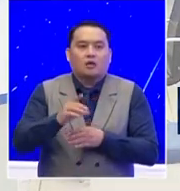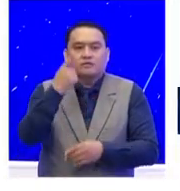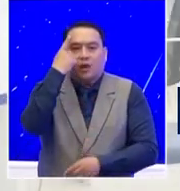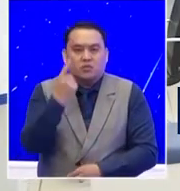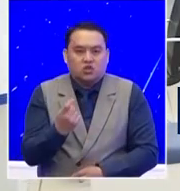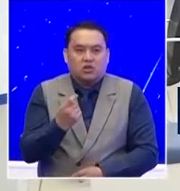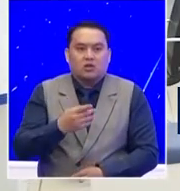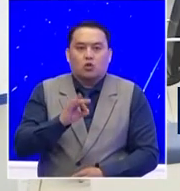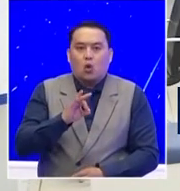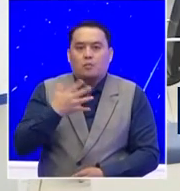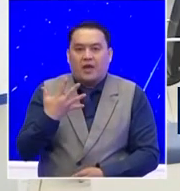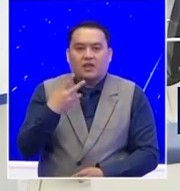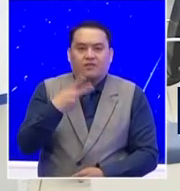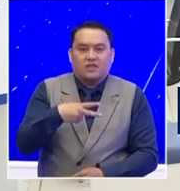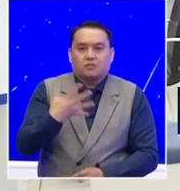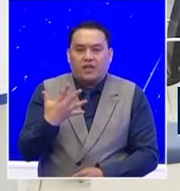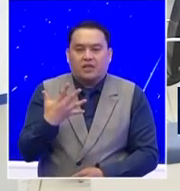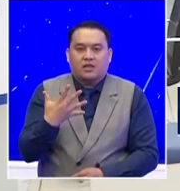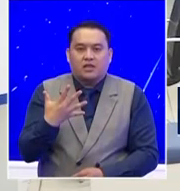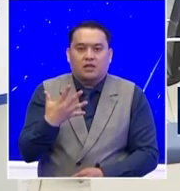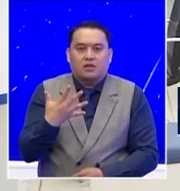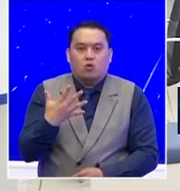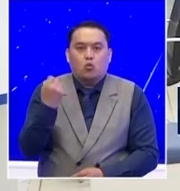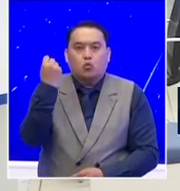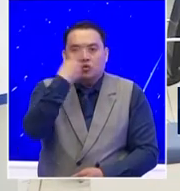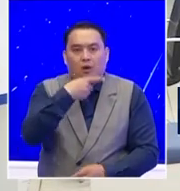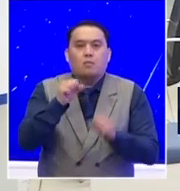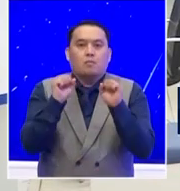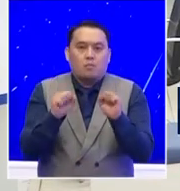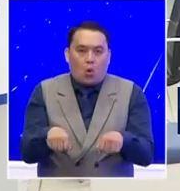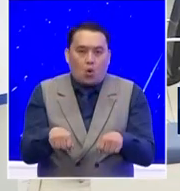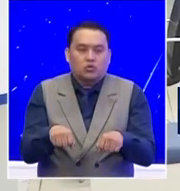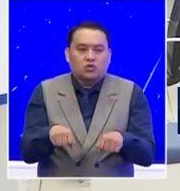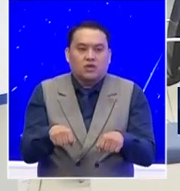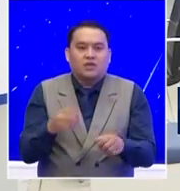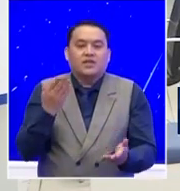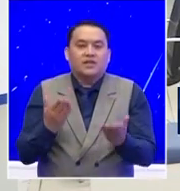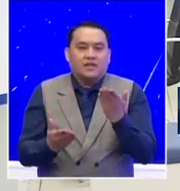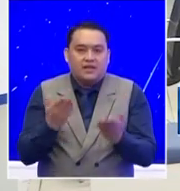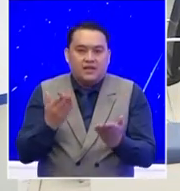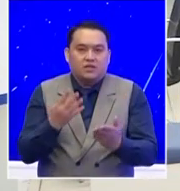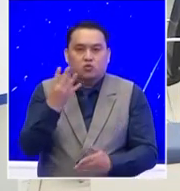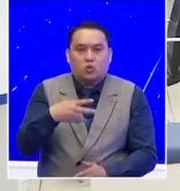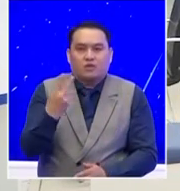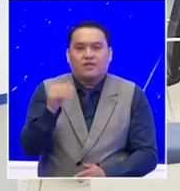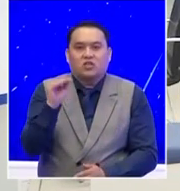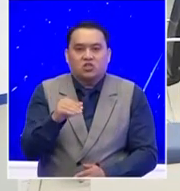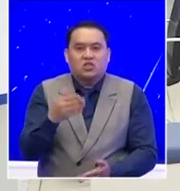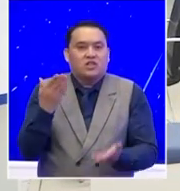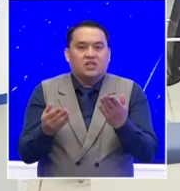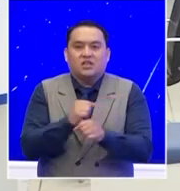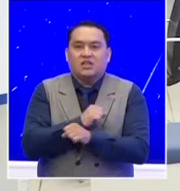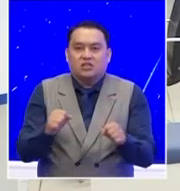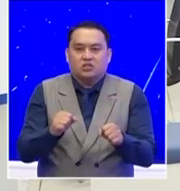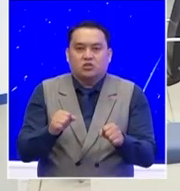сообщение на 0525, чтобы они выяснили, положено им этот 42 500 или не положено.